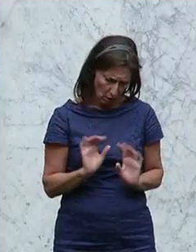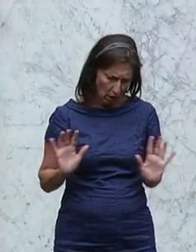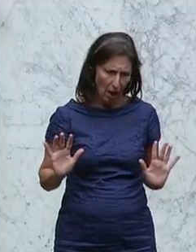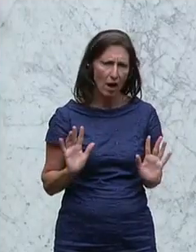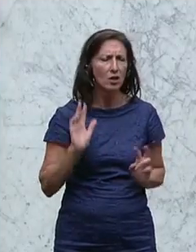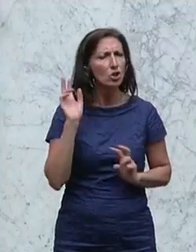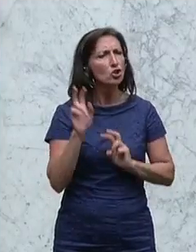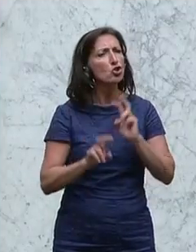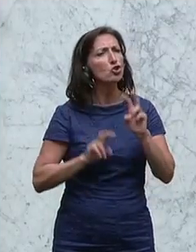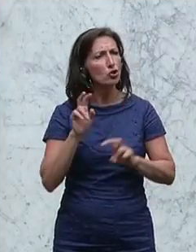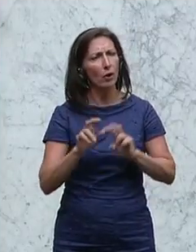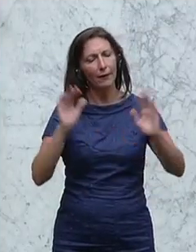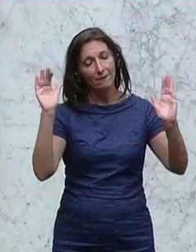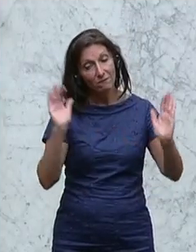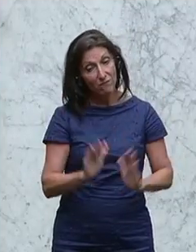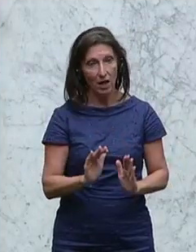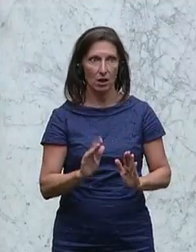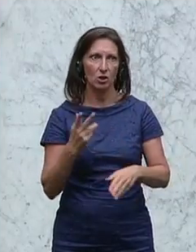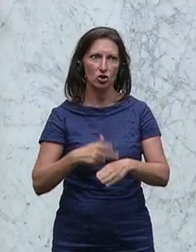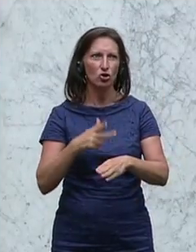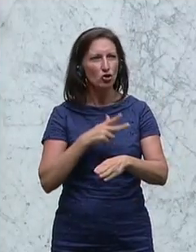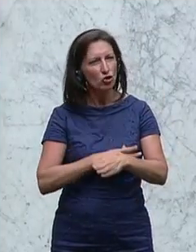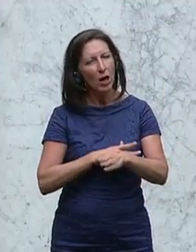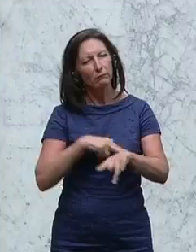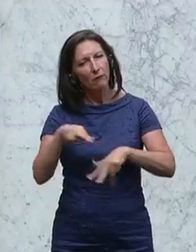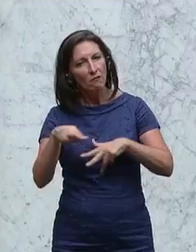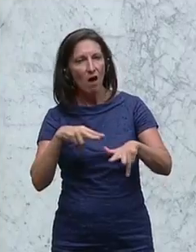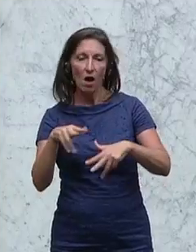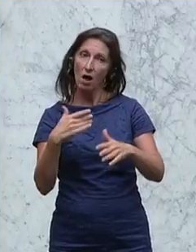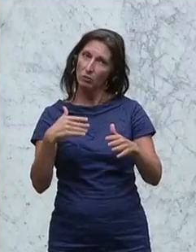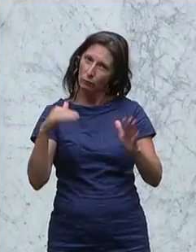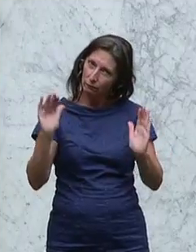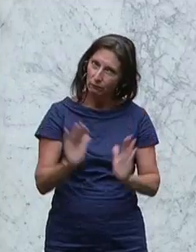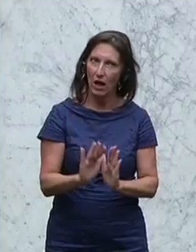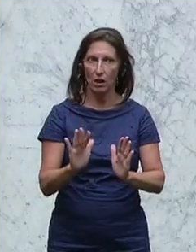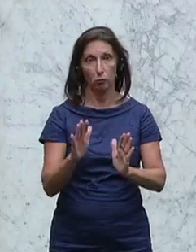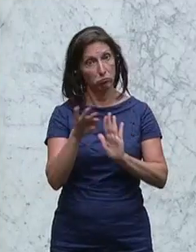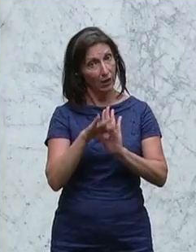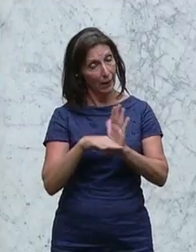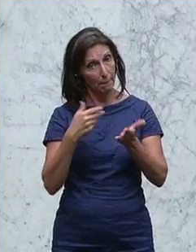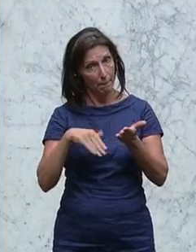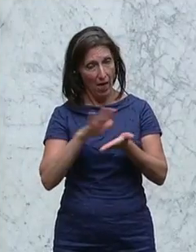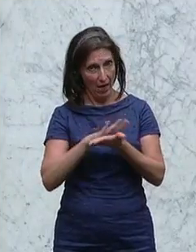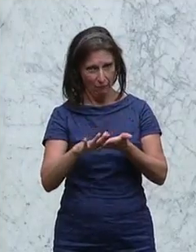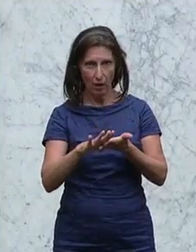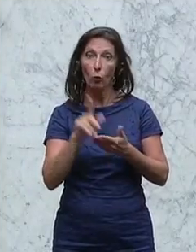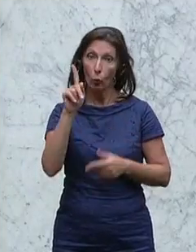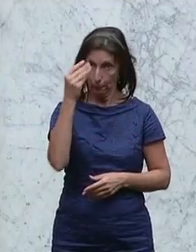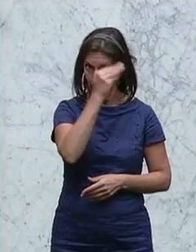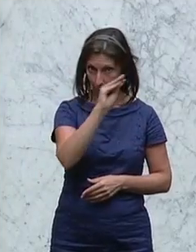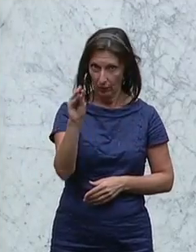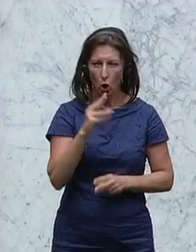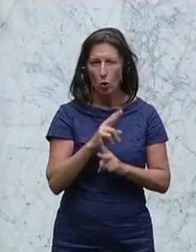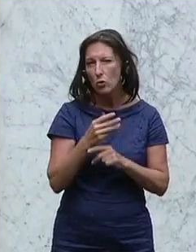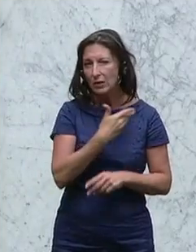und Abgabenlast, ein schlankerer Staat und vereinfachte Regeln. Übrigens war uns die österreichische Kaiserin